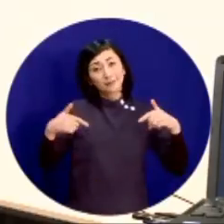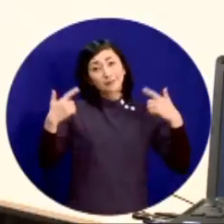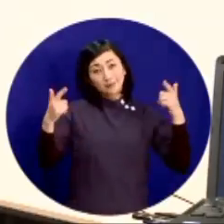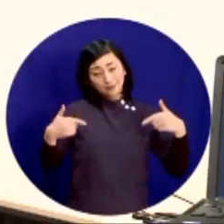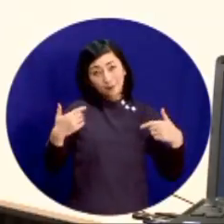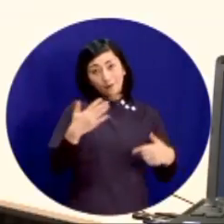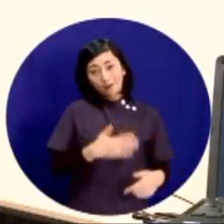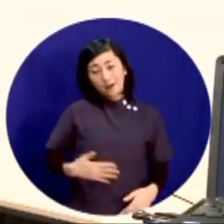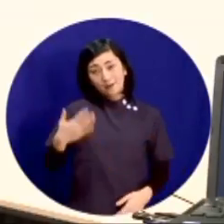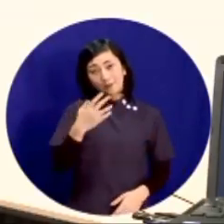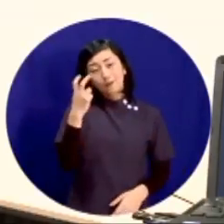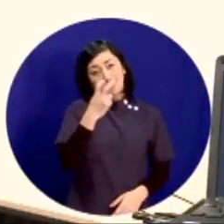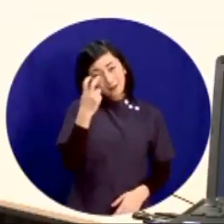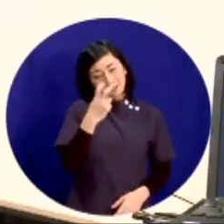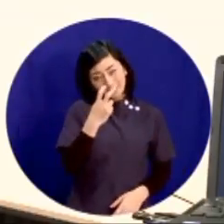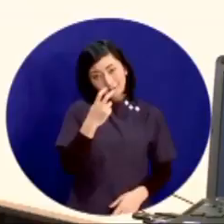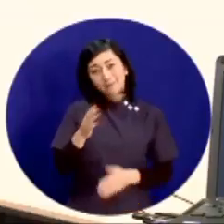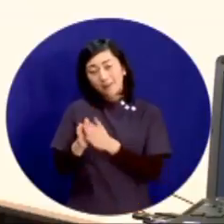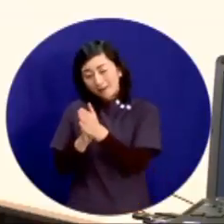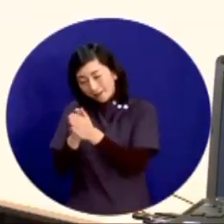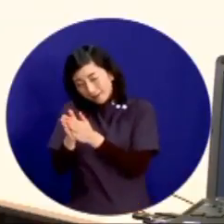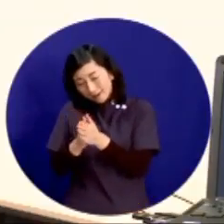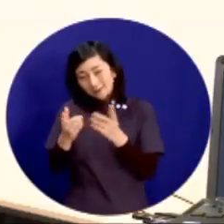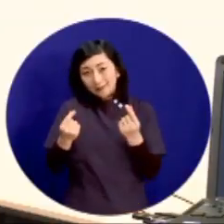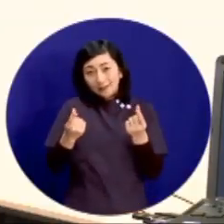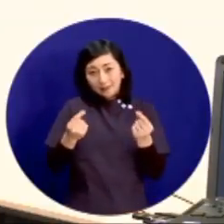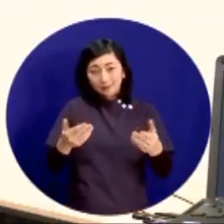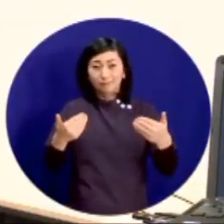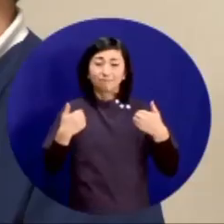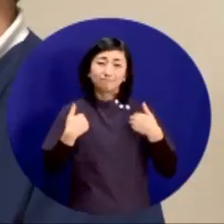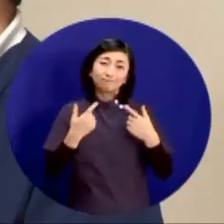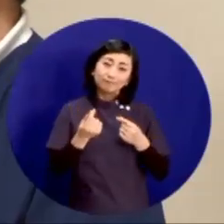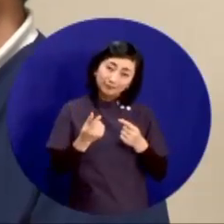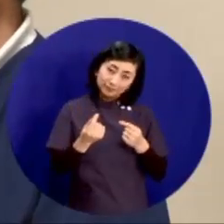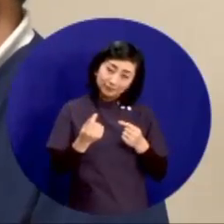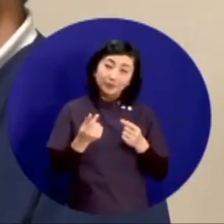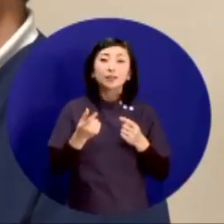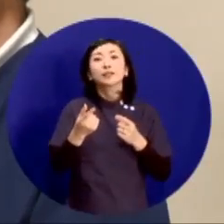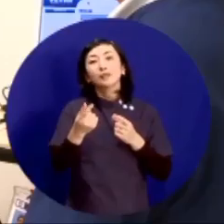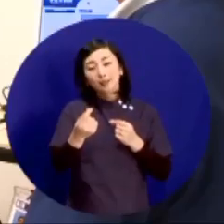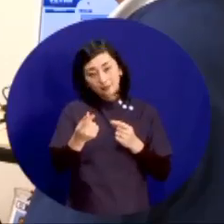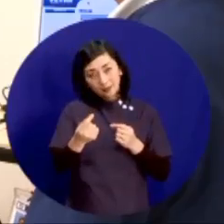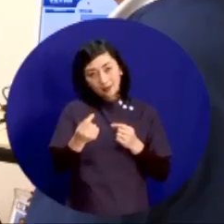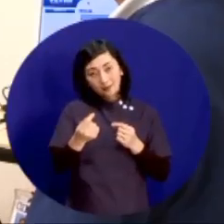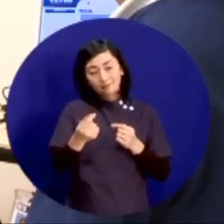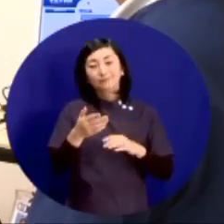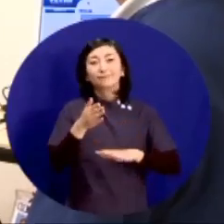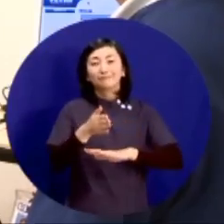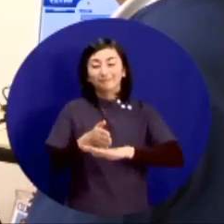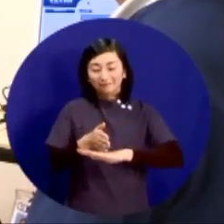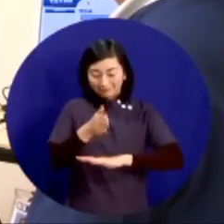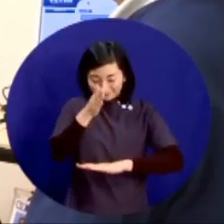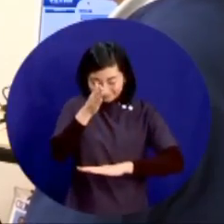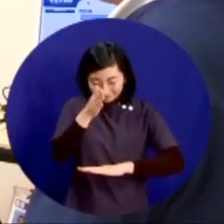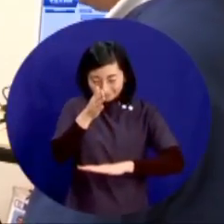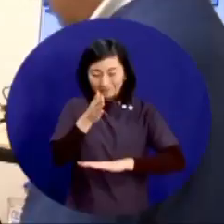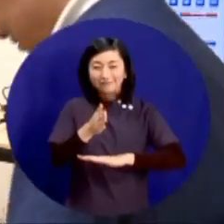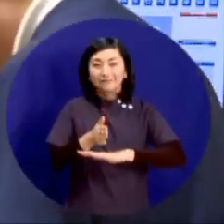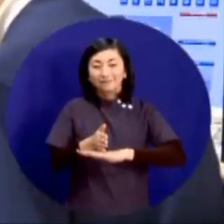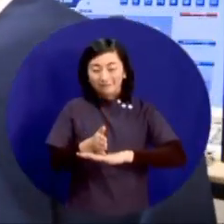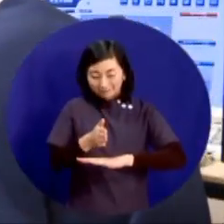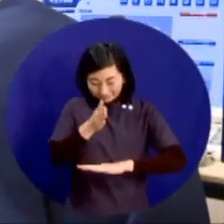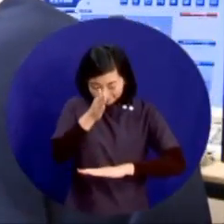普段からの体調管理とこまめな手洗いが重要なんですねそうですね先生今日はどうもありがとうございまし